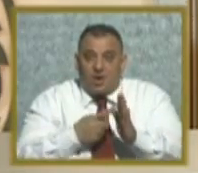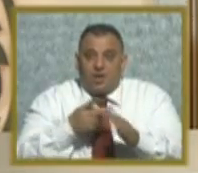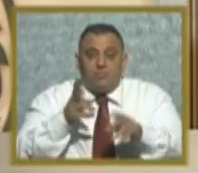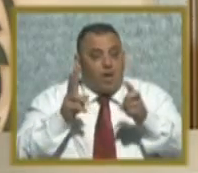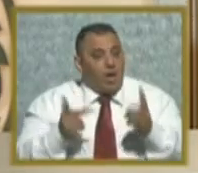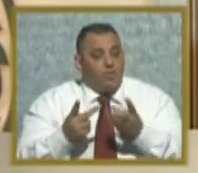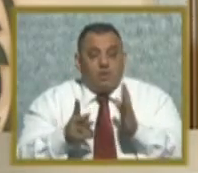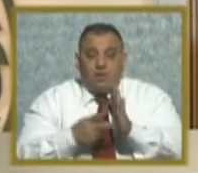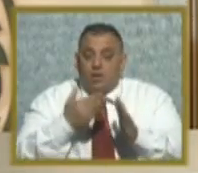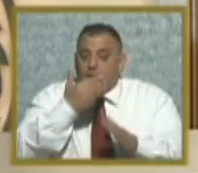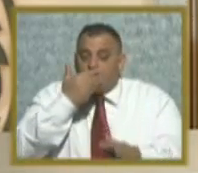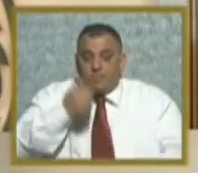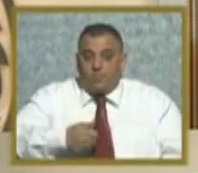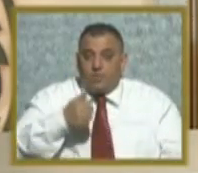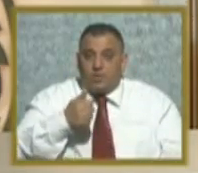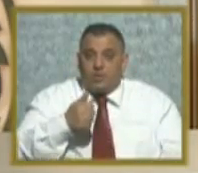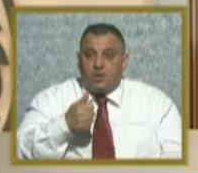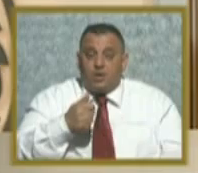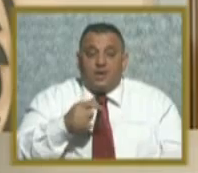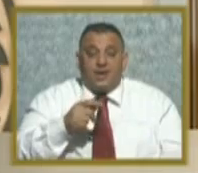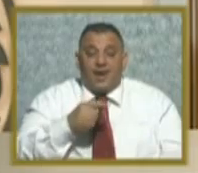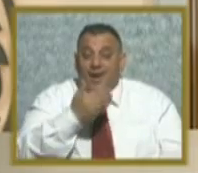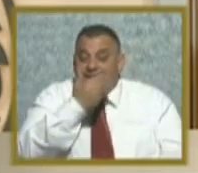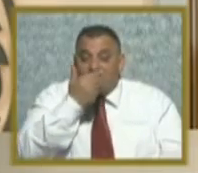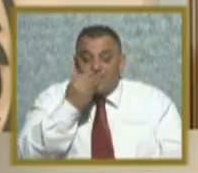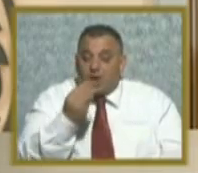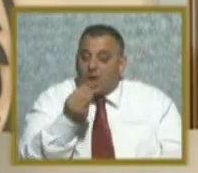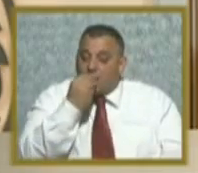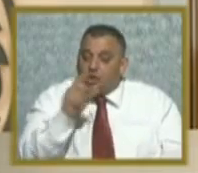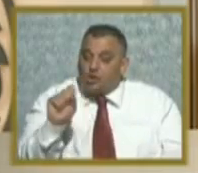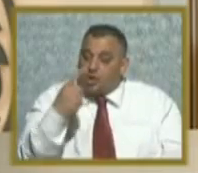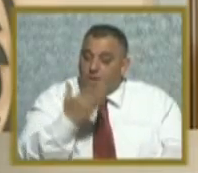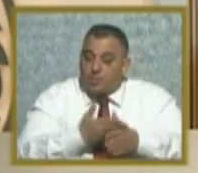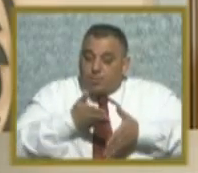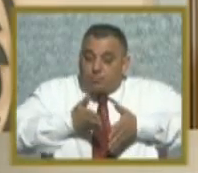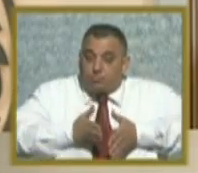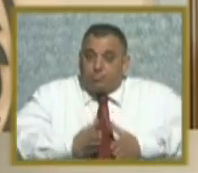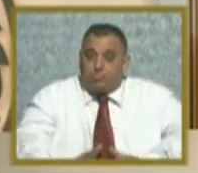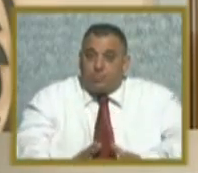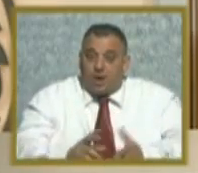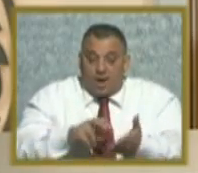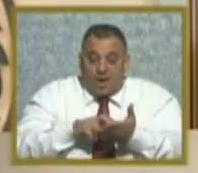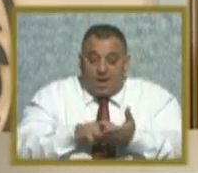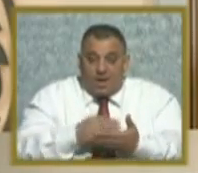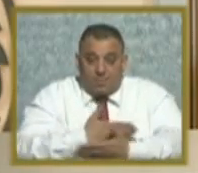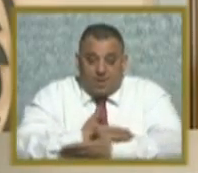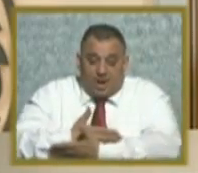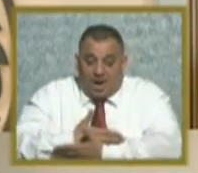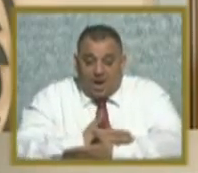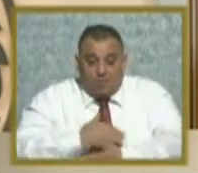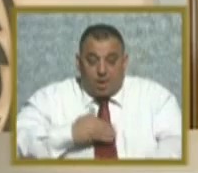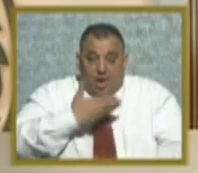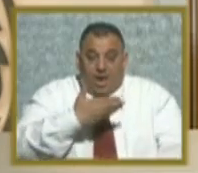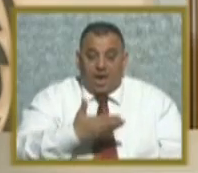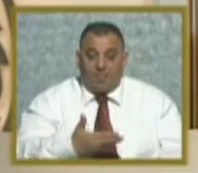قضاء عاديا، إذا أفطرت الآن في رمضان شهر كامل مثلا خوفا على الجنين، خوفا على الحمل